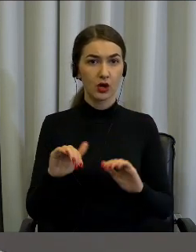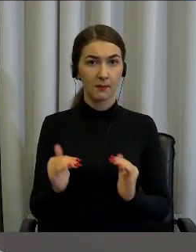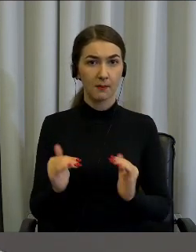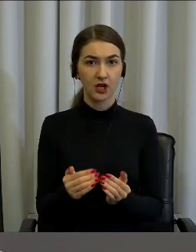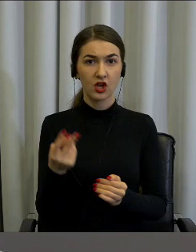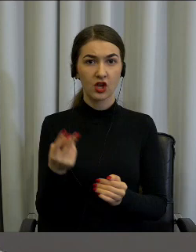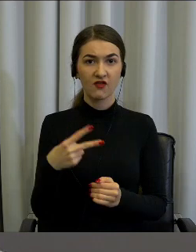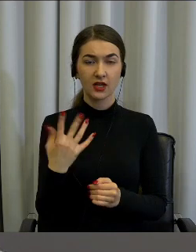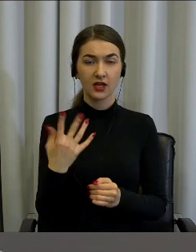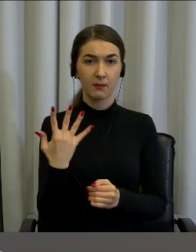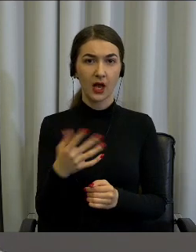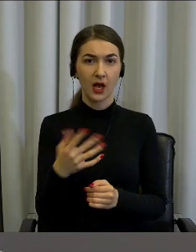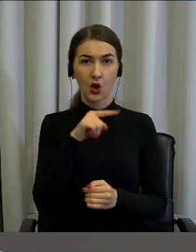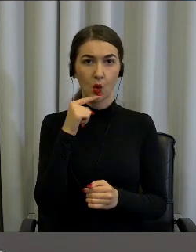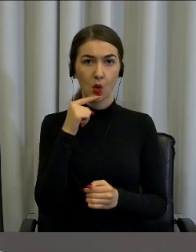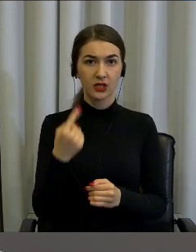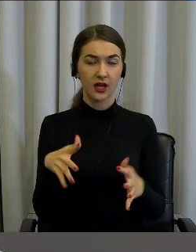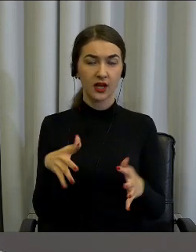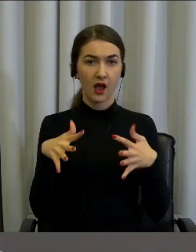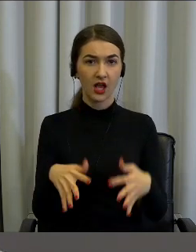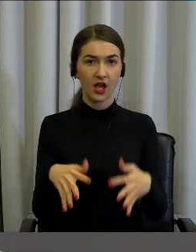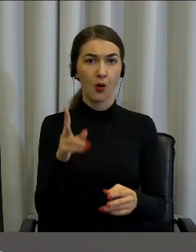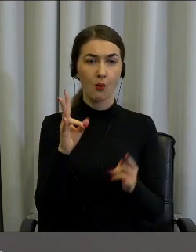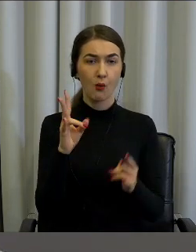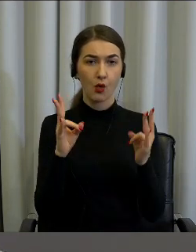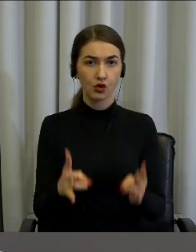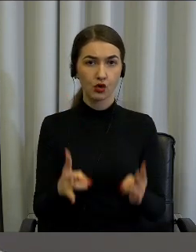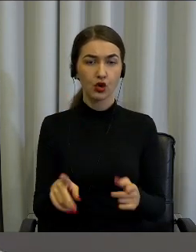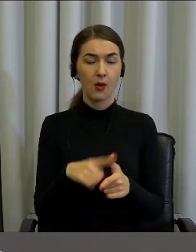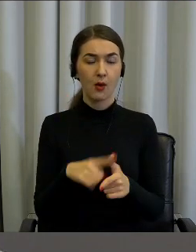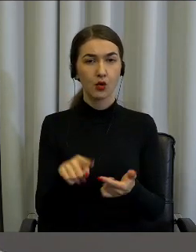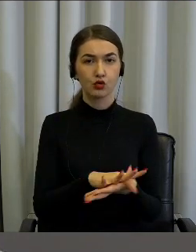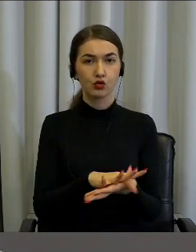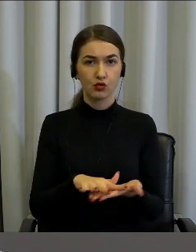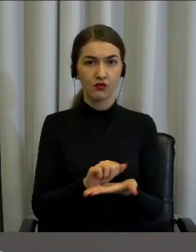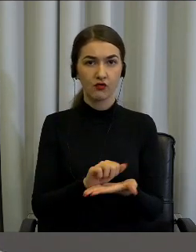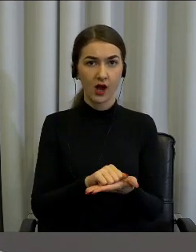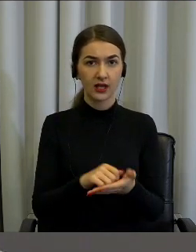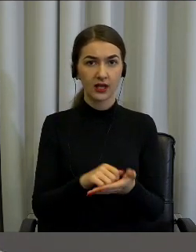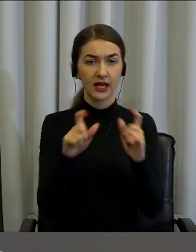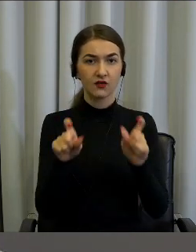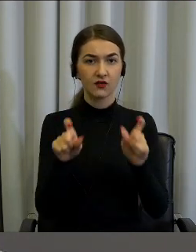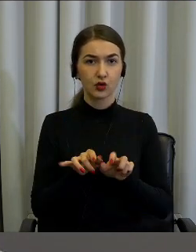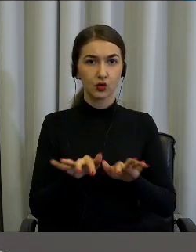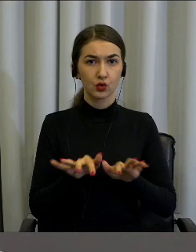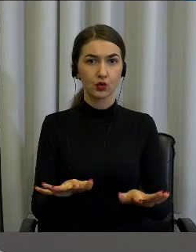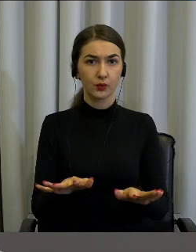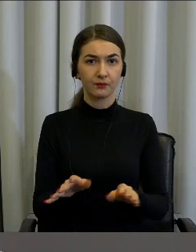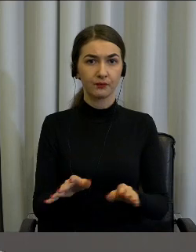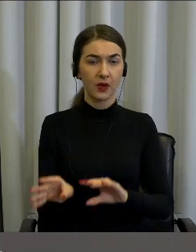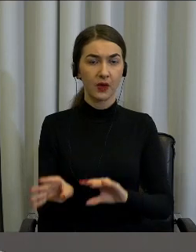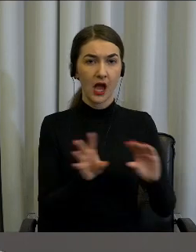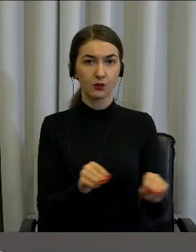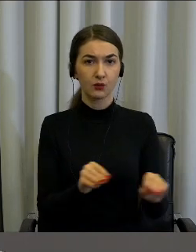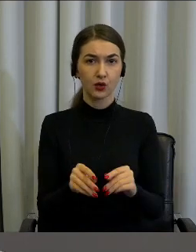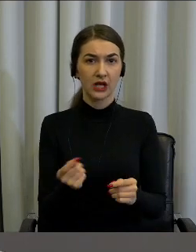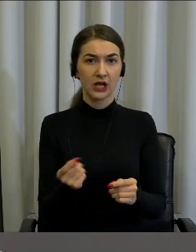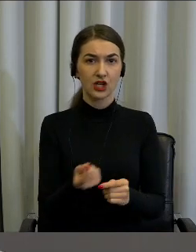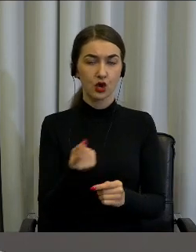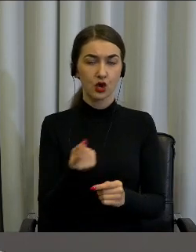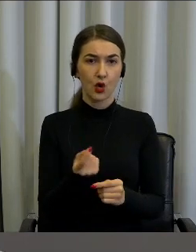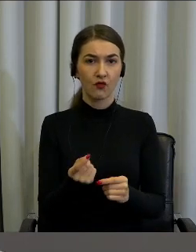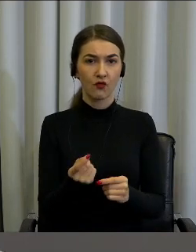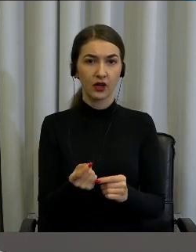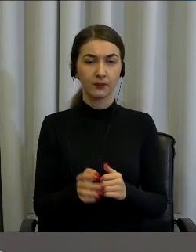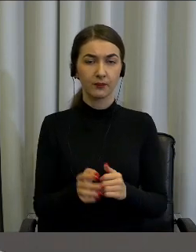25 російських атак пошкодили або зруйнували інфраструктуру експорт зернових культур ці